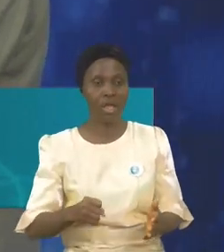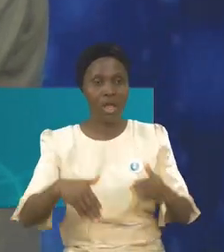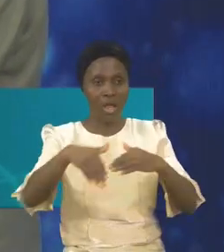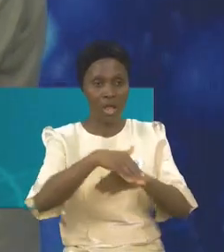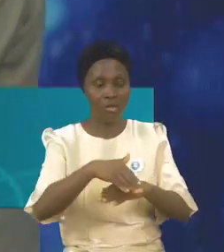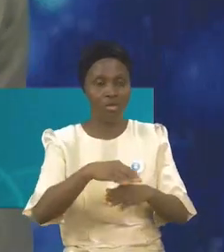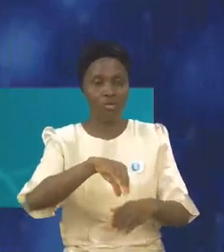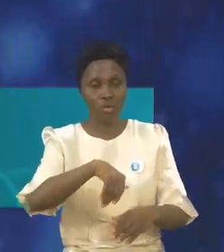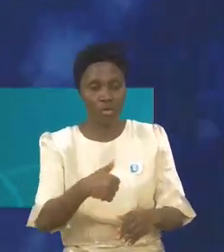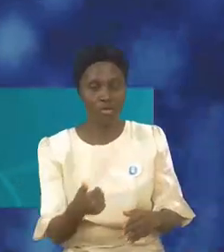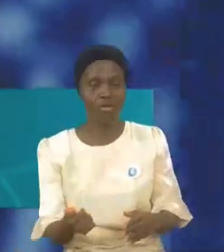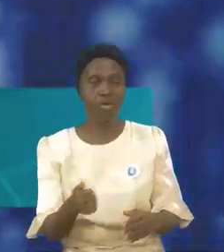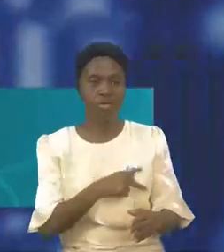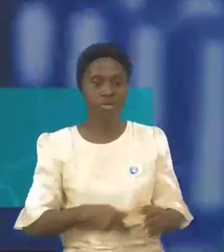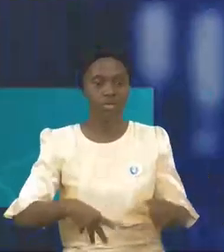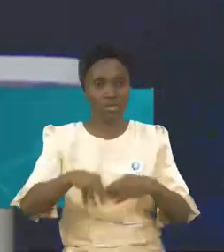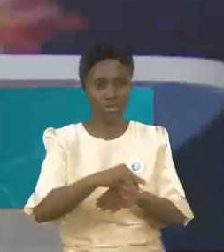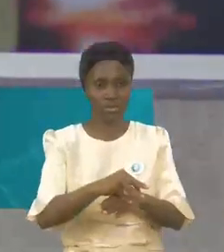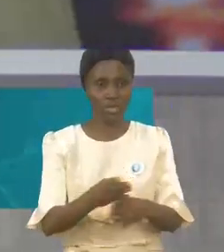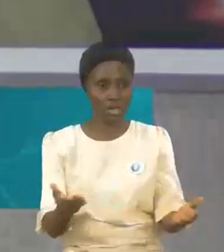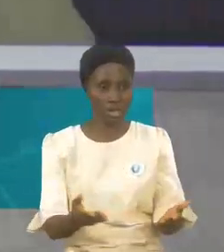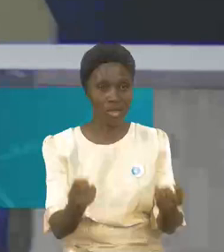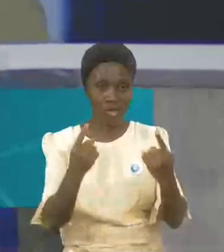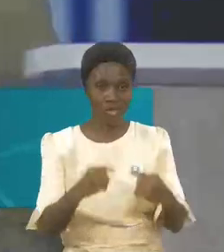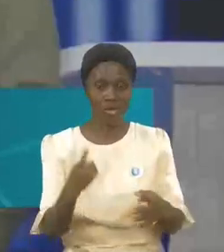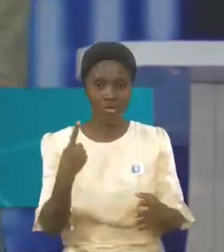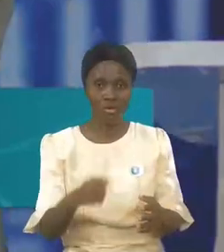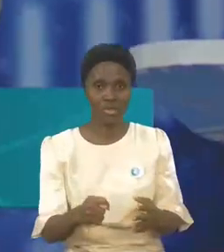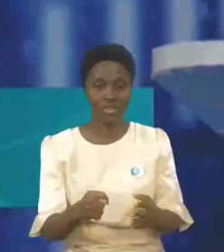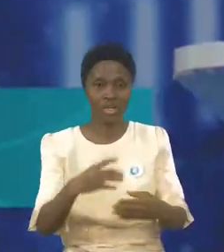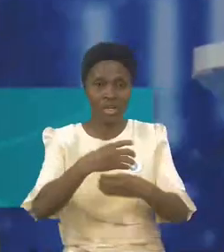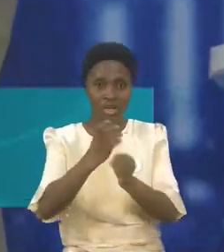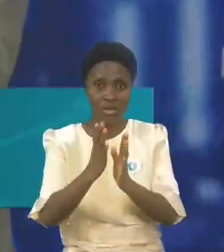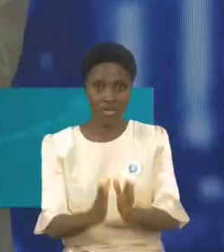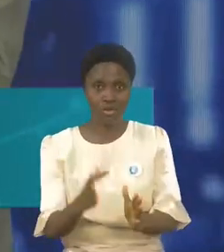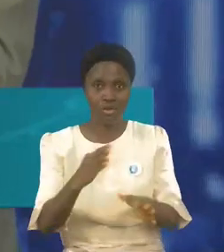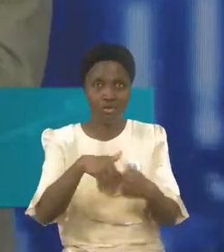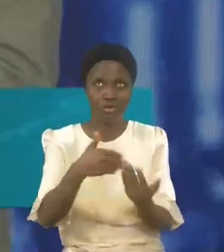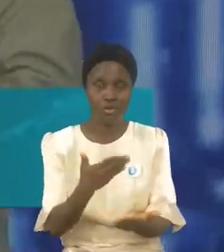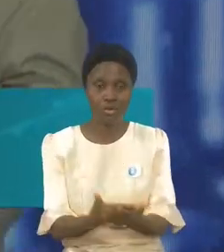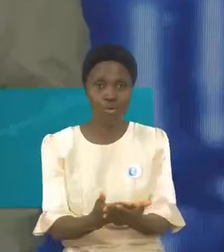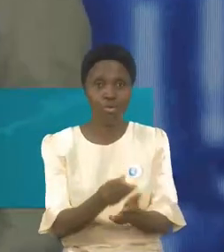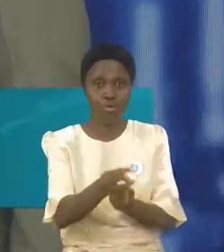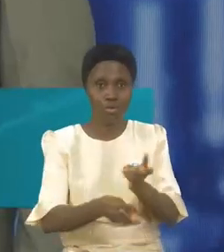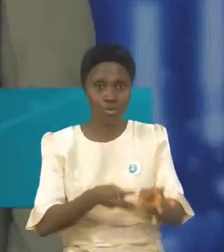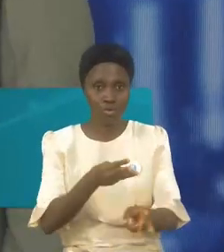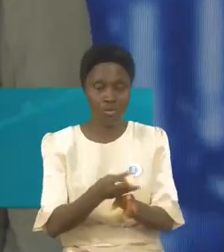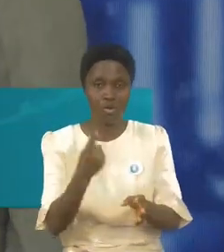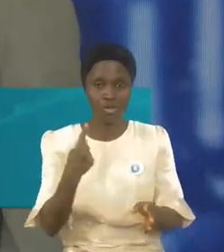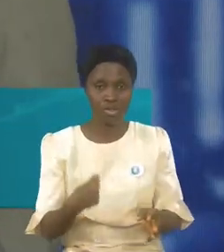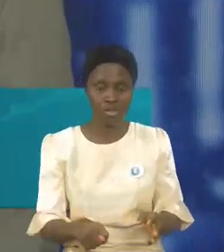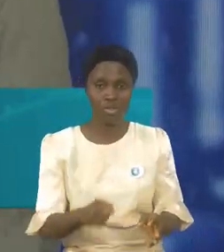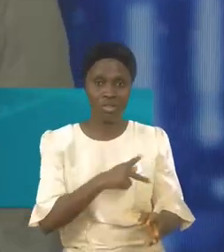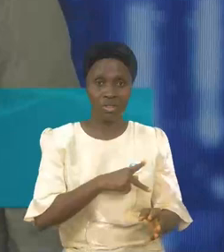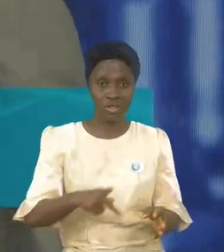rois, au-dessus des autres empereurs. Voici l'ancien des jours, voici le créateur